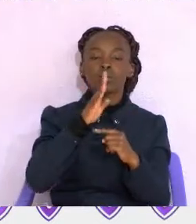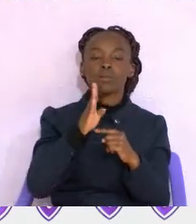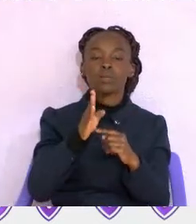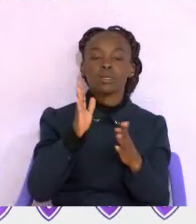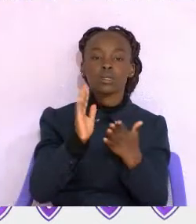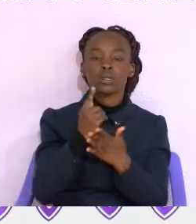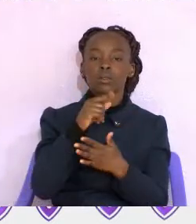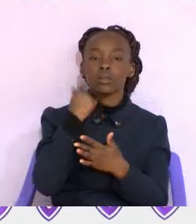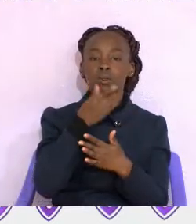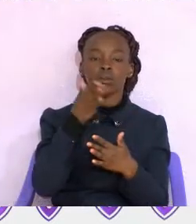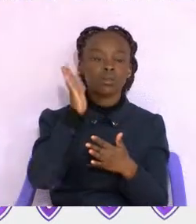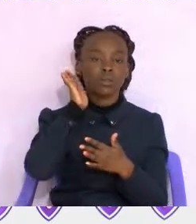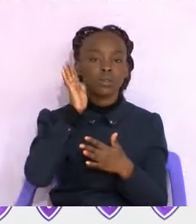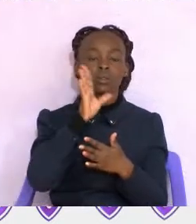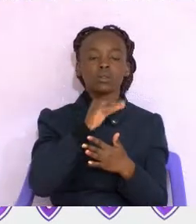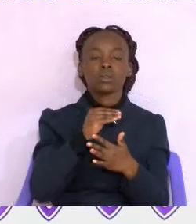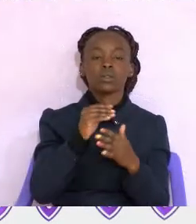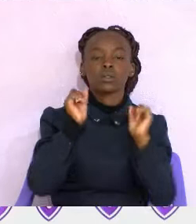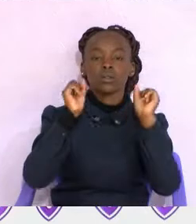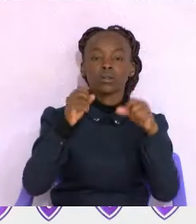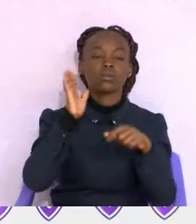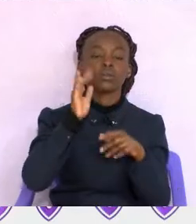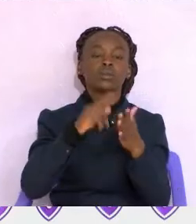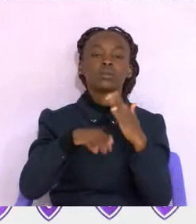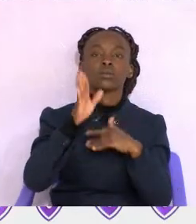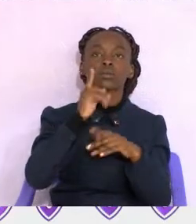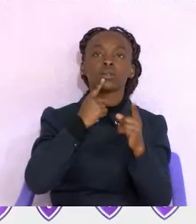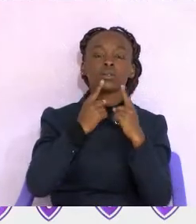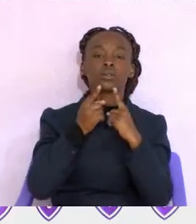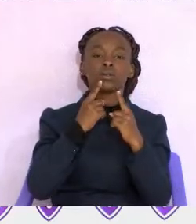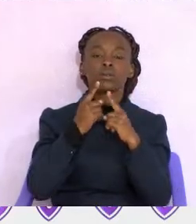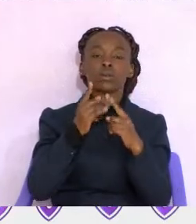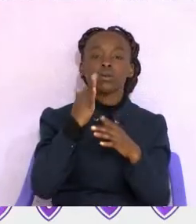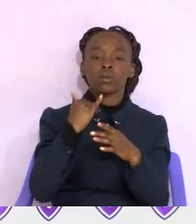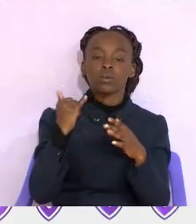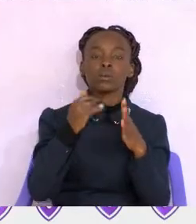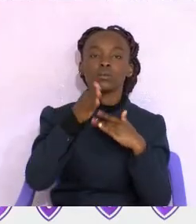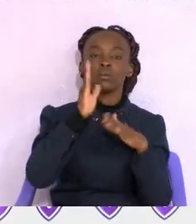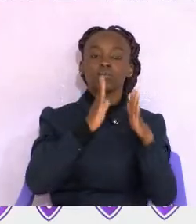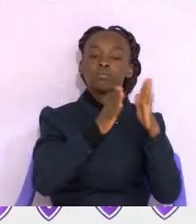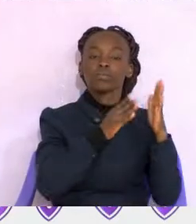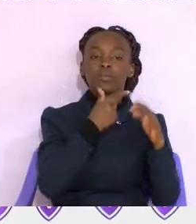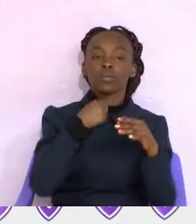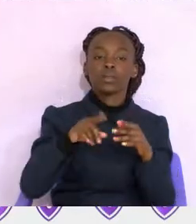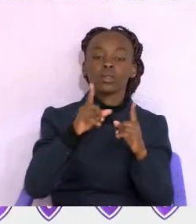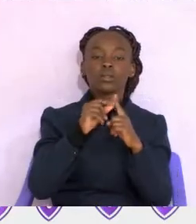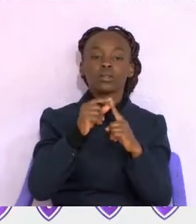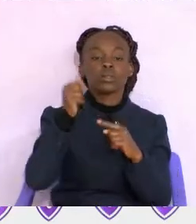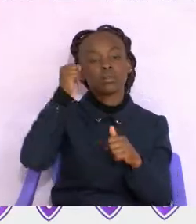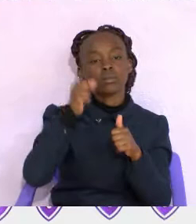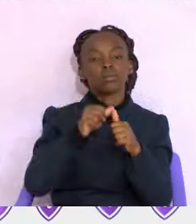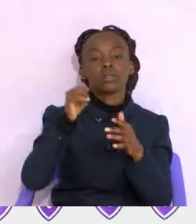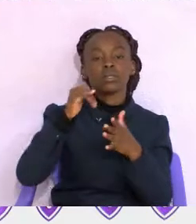unateka sikio na kuweza kusikia yale Mungu ananena. Wapendwa, maana Mungu anafuatilia neno lake. Kumbuka